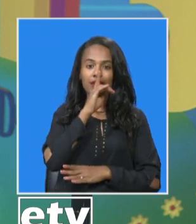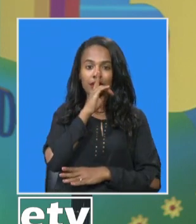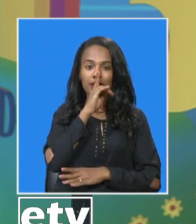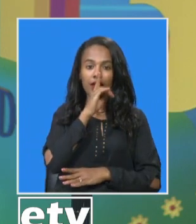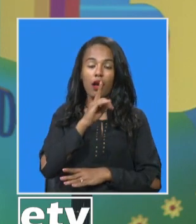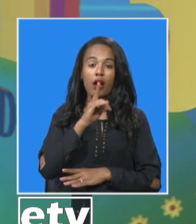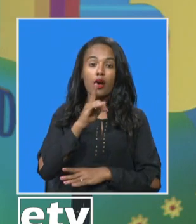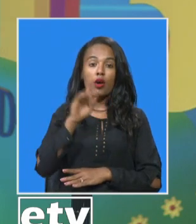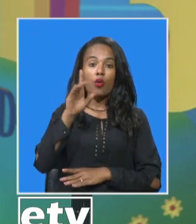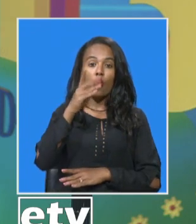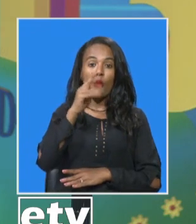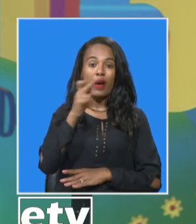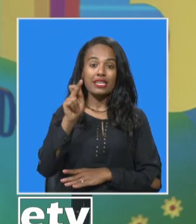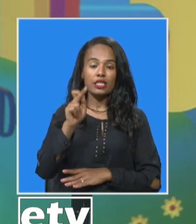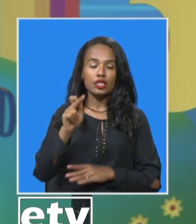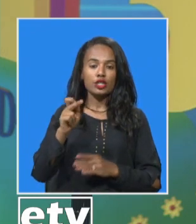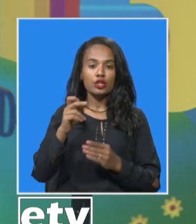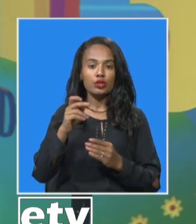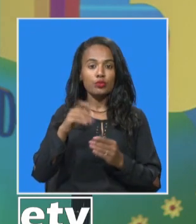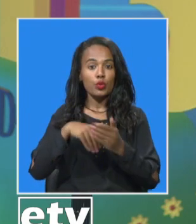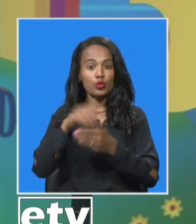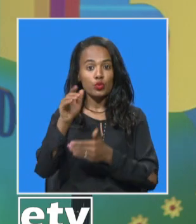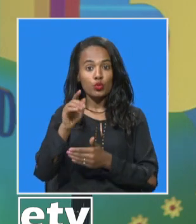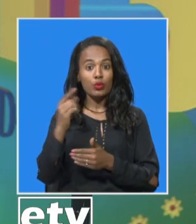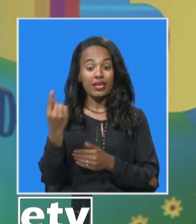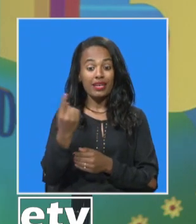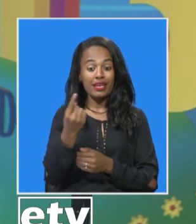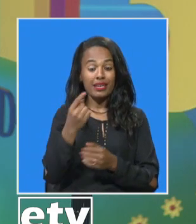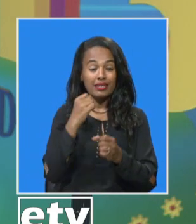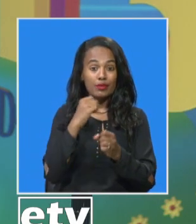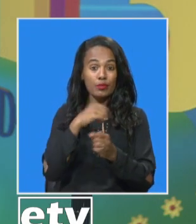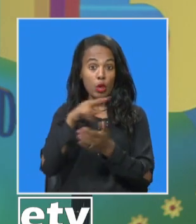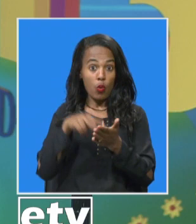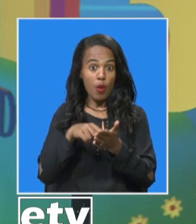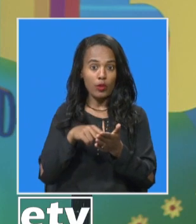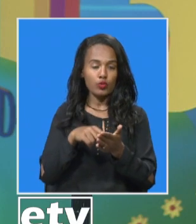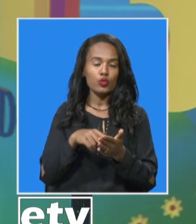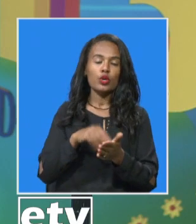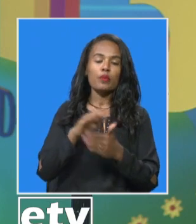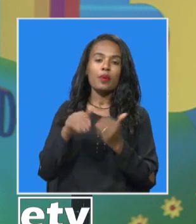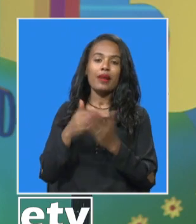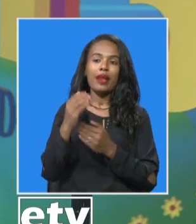ኮማንድ ፖስቱ በየመዋቅሮቻቸው በመላ